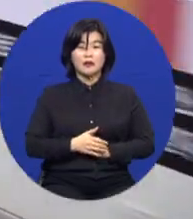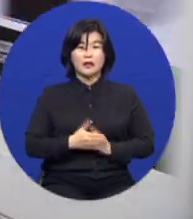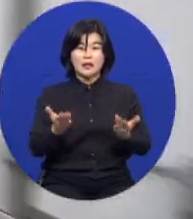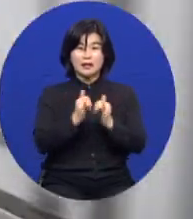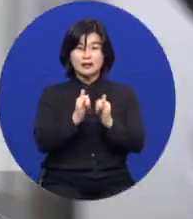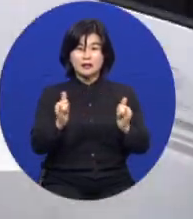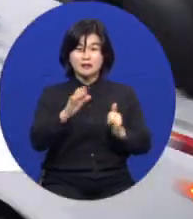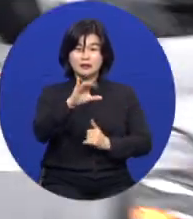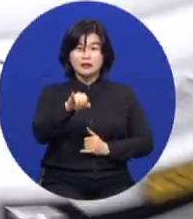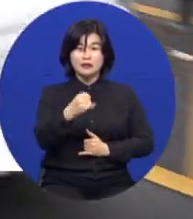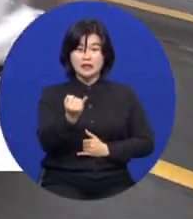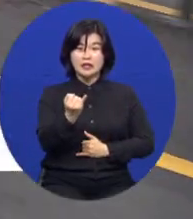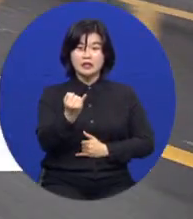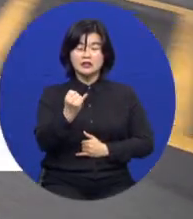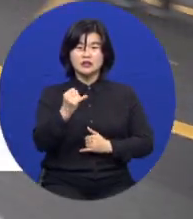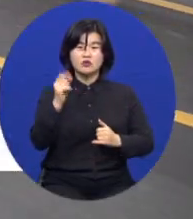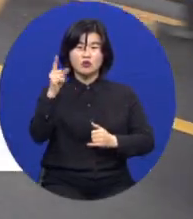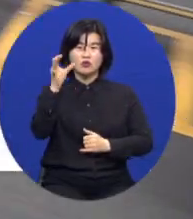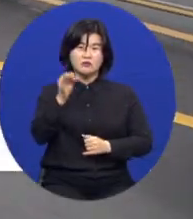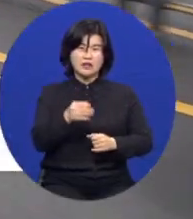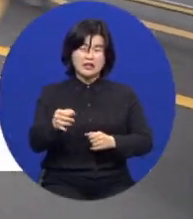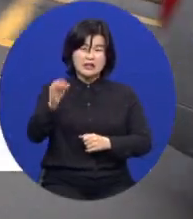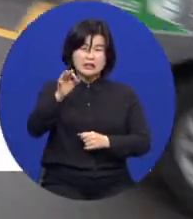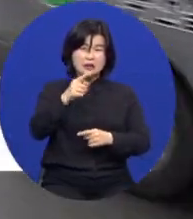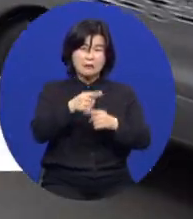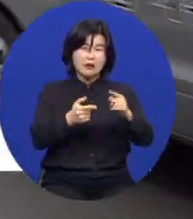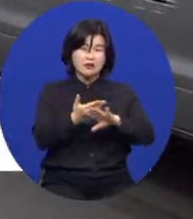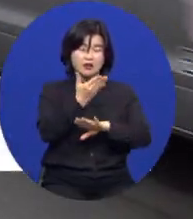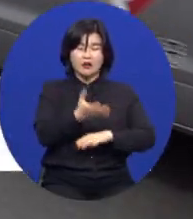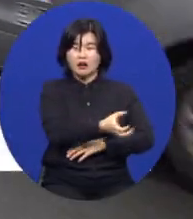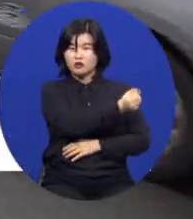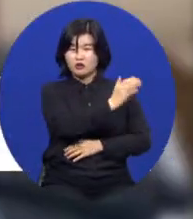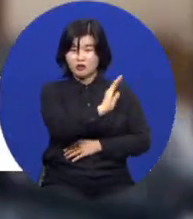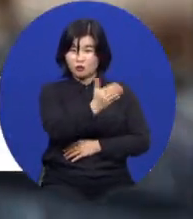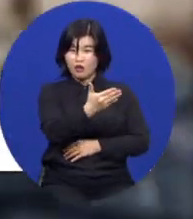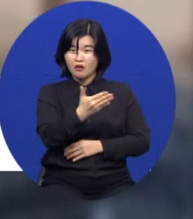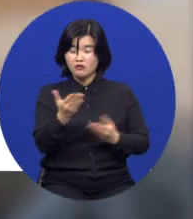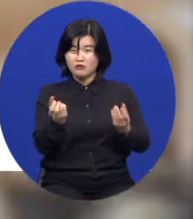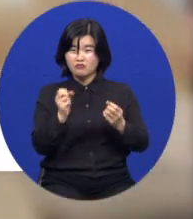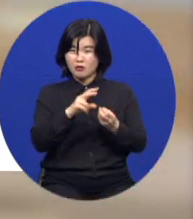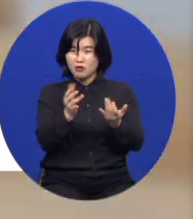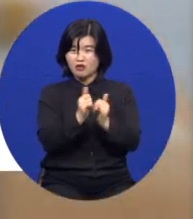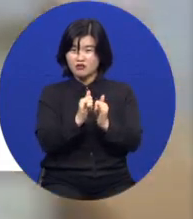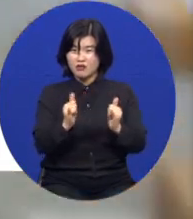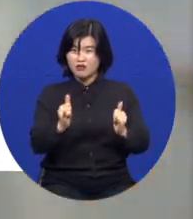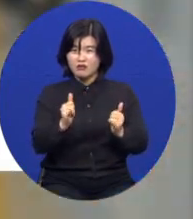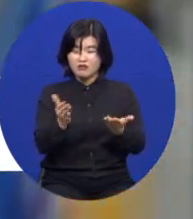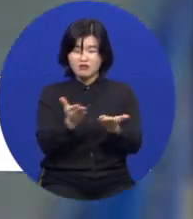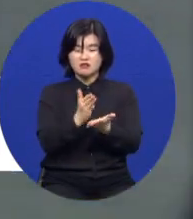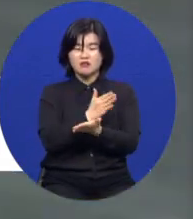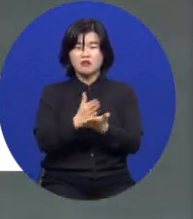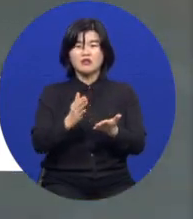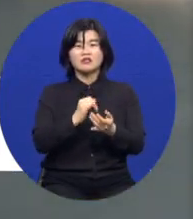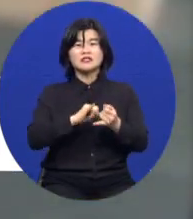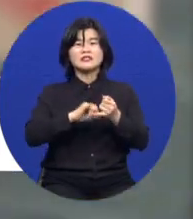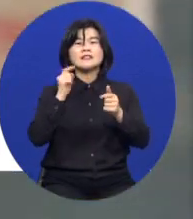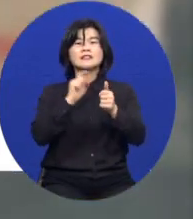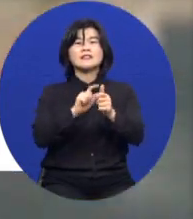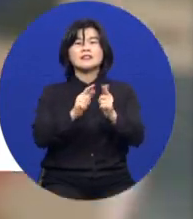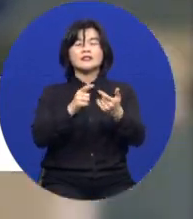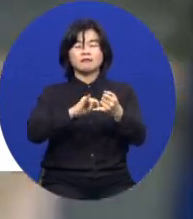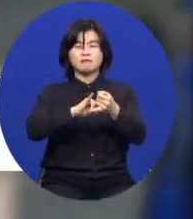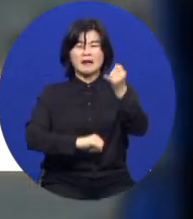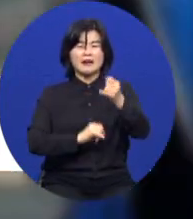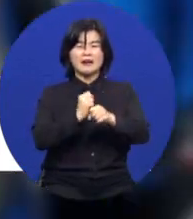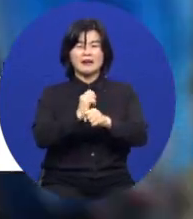노조는 CJ대한통운이 요금 인상분의 절반 이상을 가져가면서도 택배기사에게 분류 작업을 시키지 않겠다는 약속을